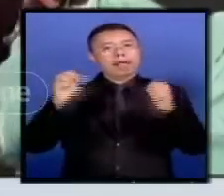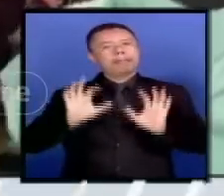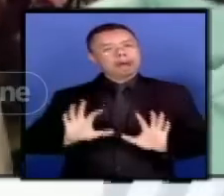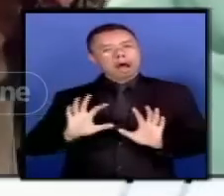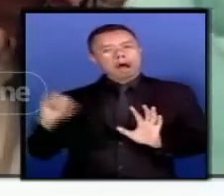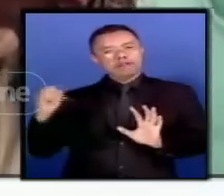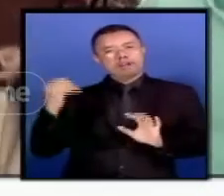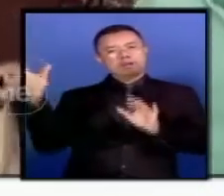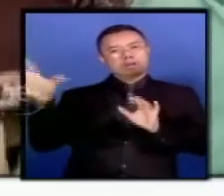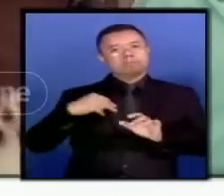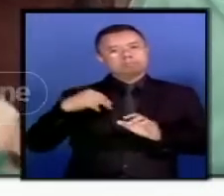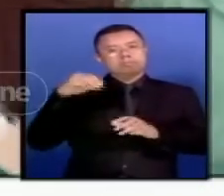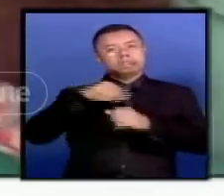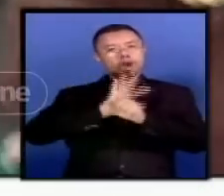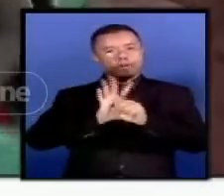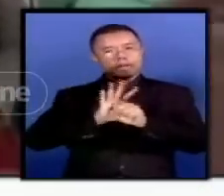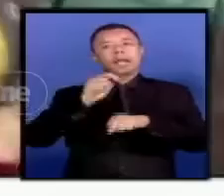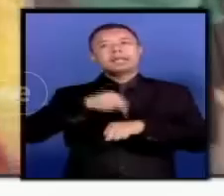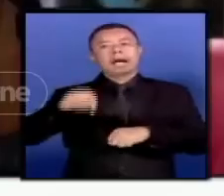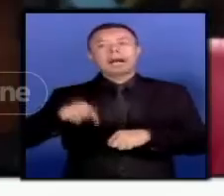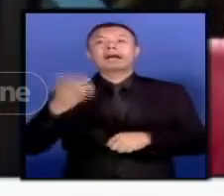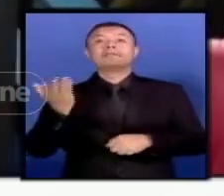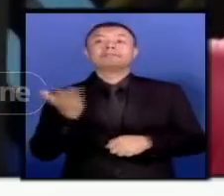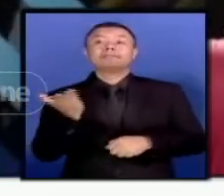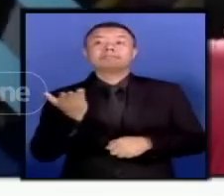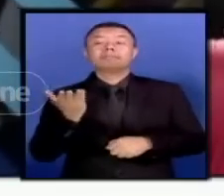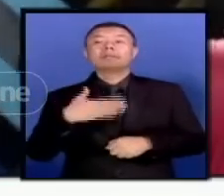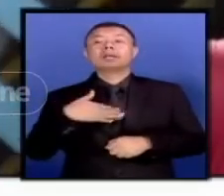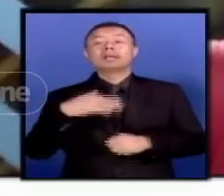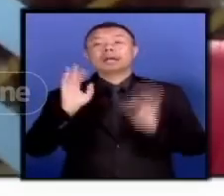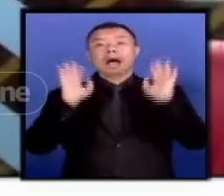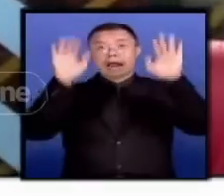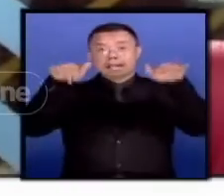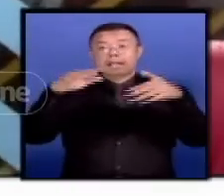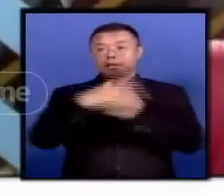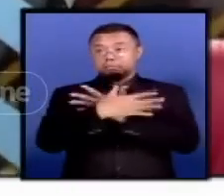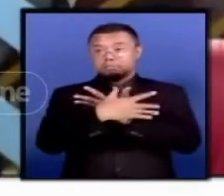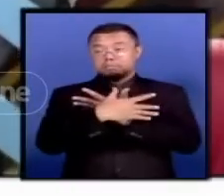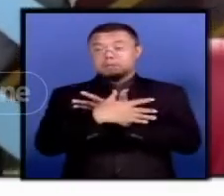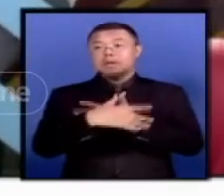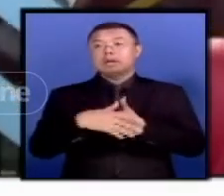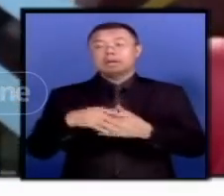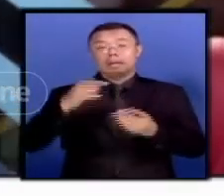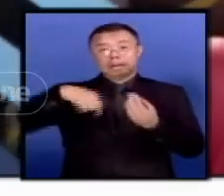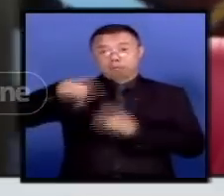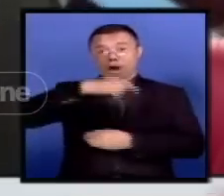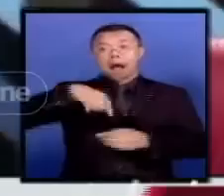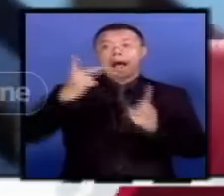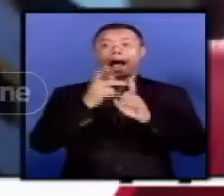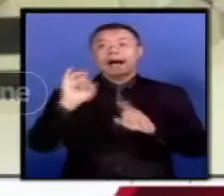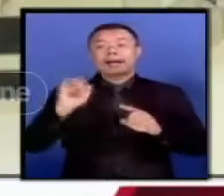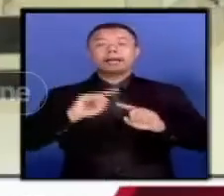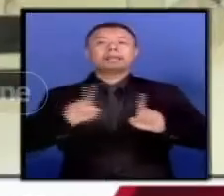virus COVID. Dan untuk itu memang saat ini saya sedang berada di halte Transjakarta, tepatnya di Bundaran HI.